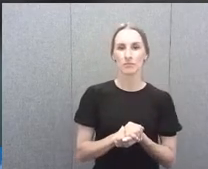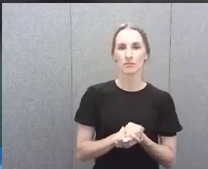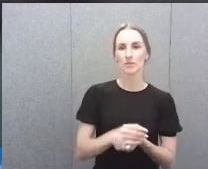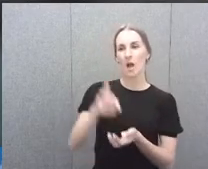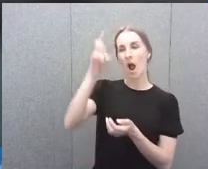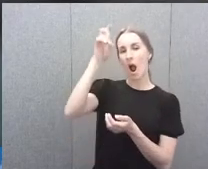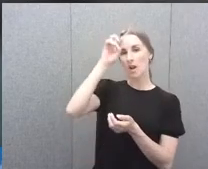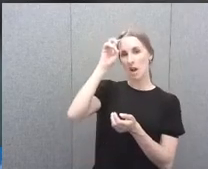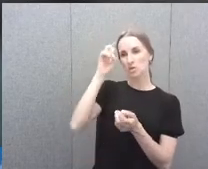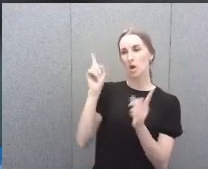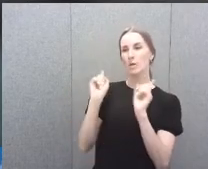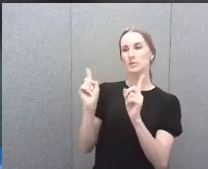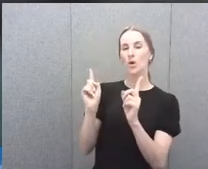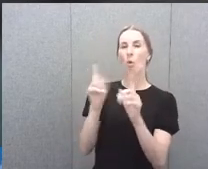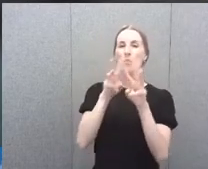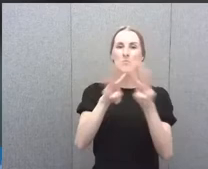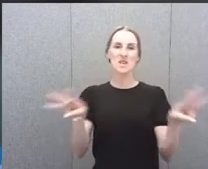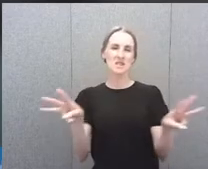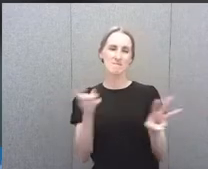по охране края.